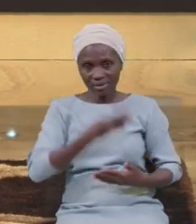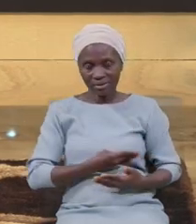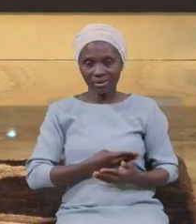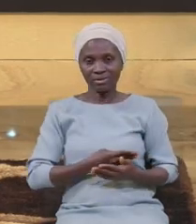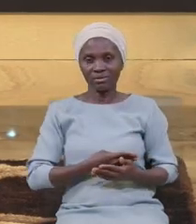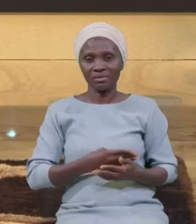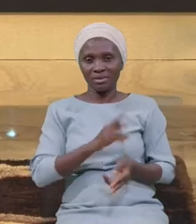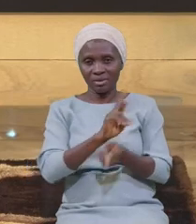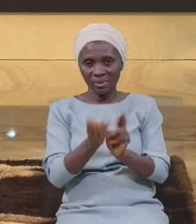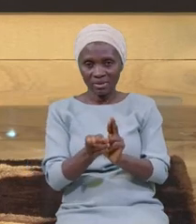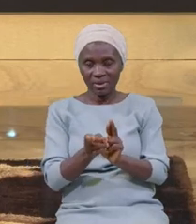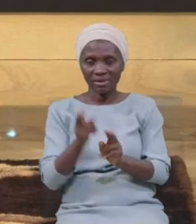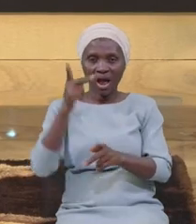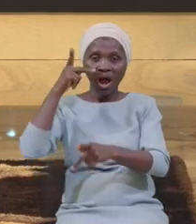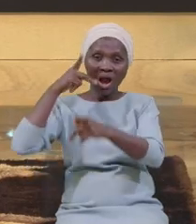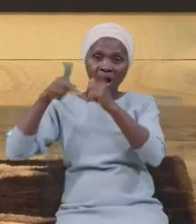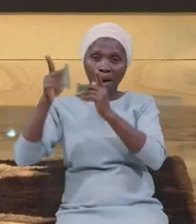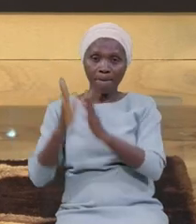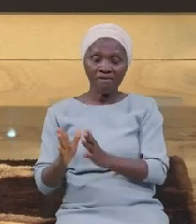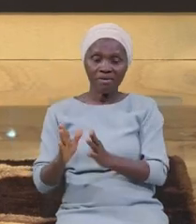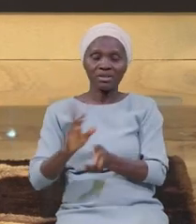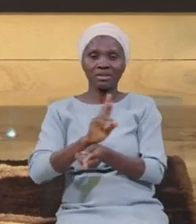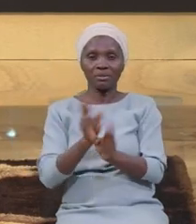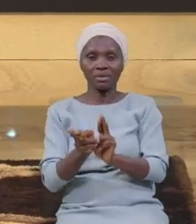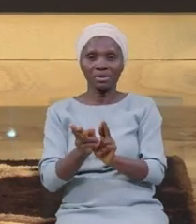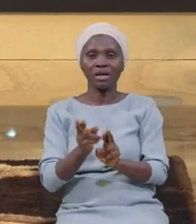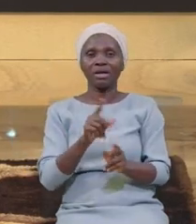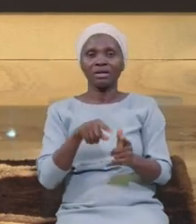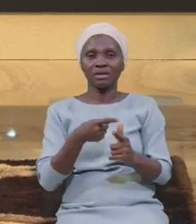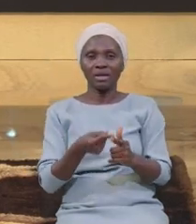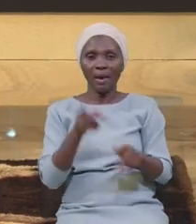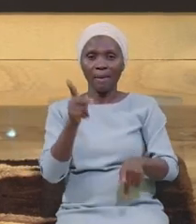prophètes, la repentance du peuple.